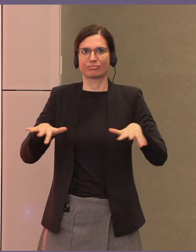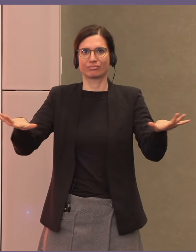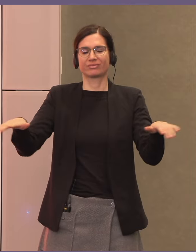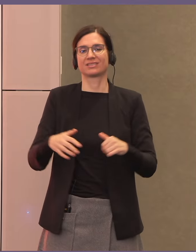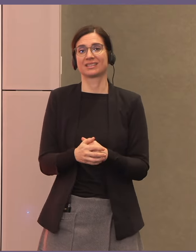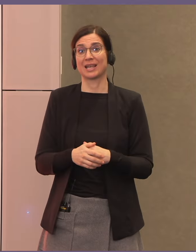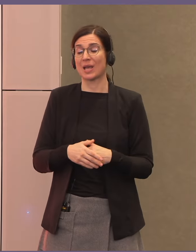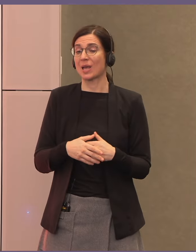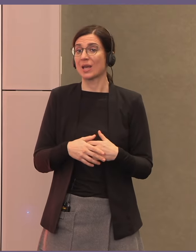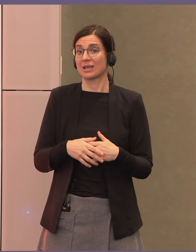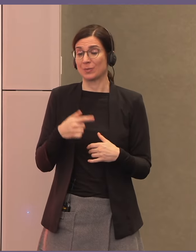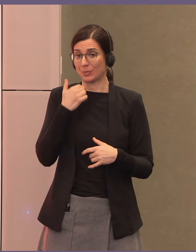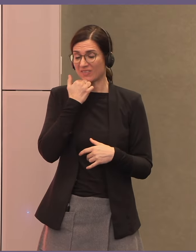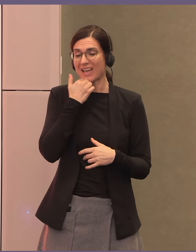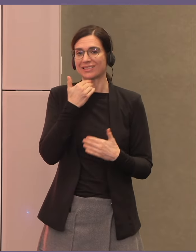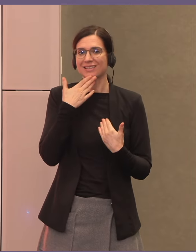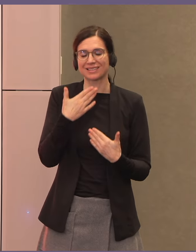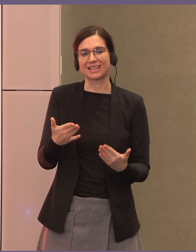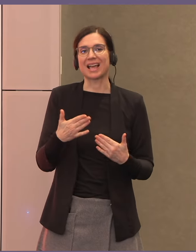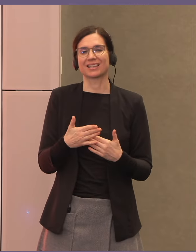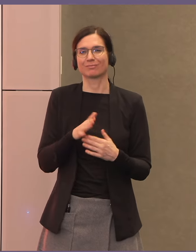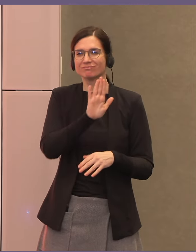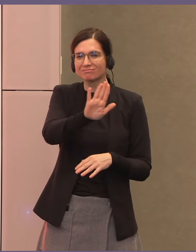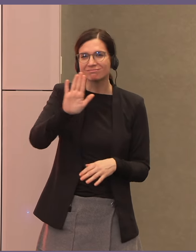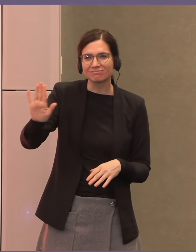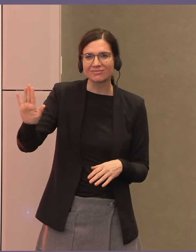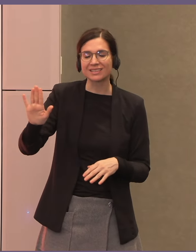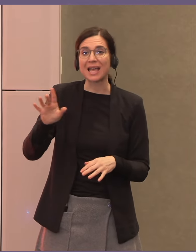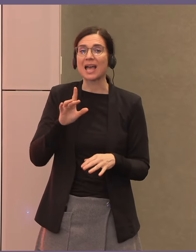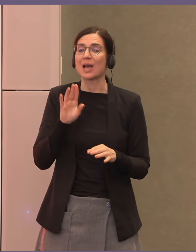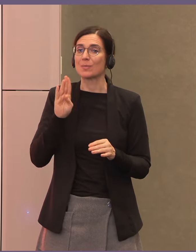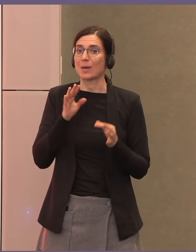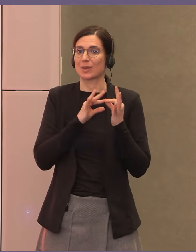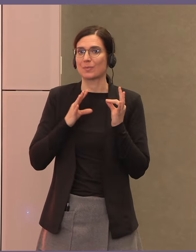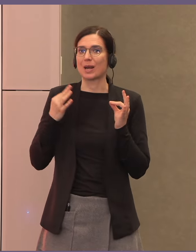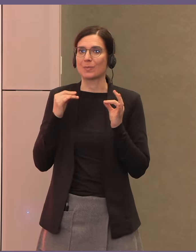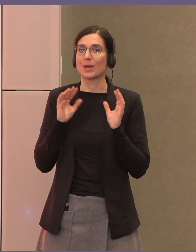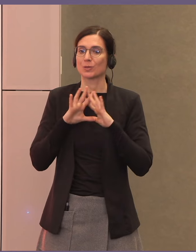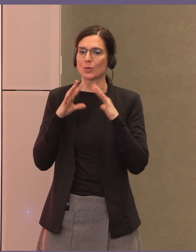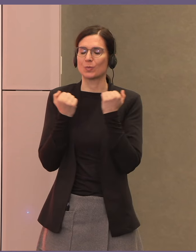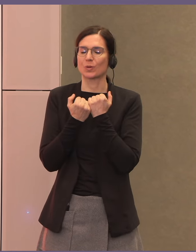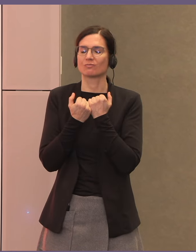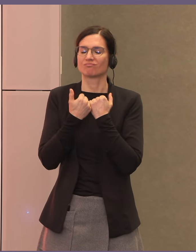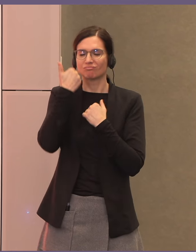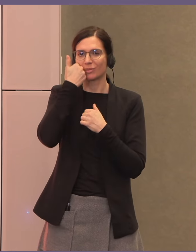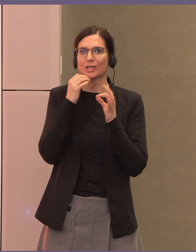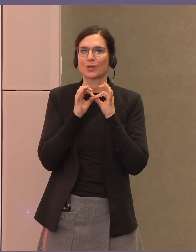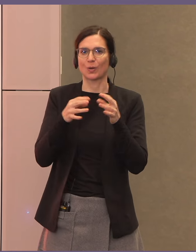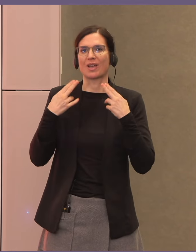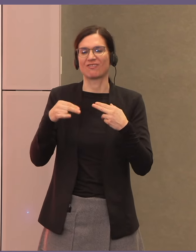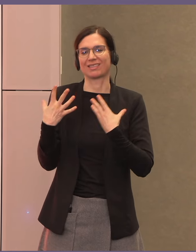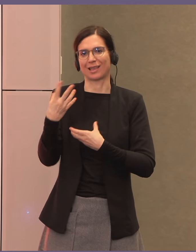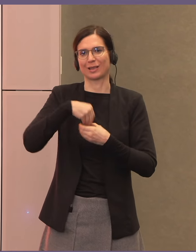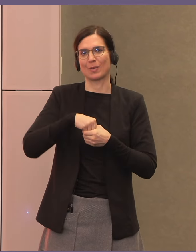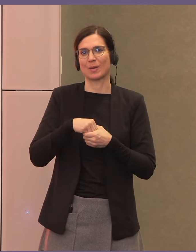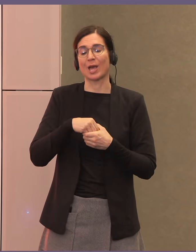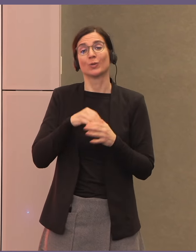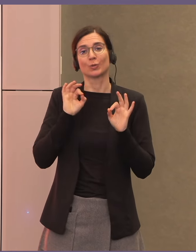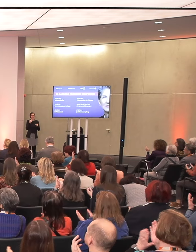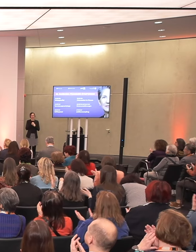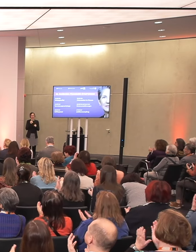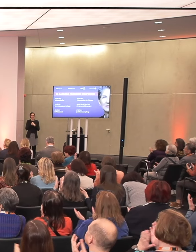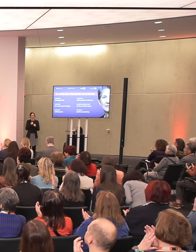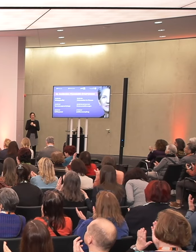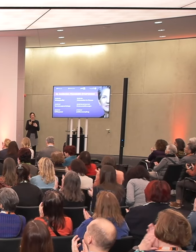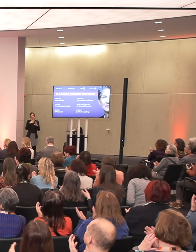auch ein persönliches Danke von mir bleiben Sie dem Barbara Brammer Symposium verbunden und gutes Arbeiten in den Workshops Auf Wiedersehen